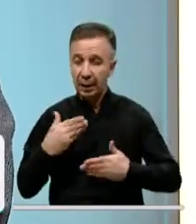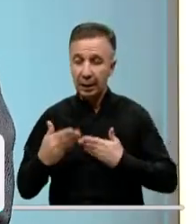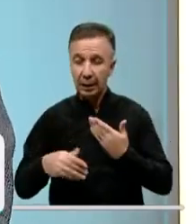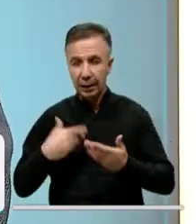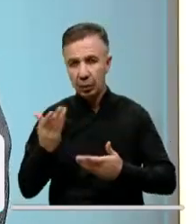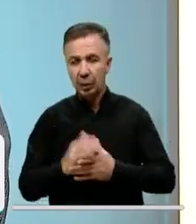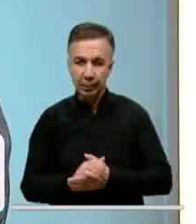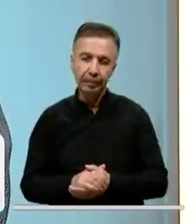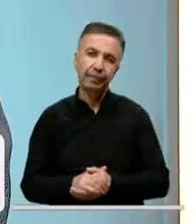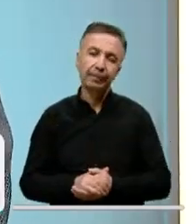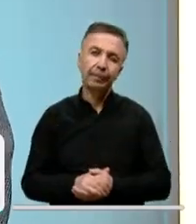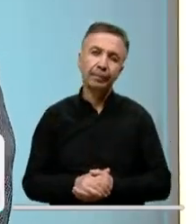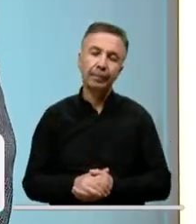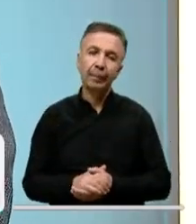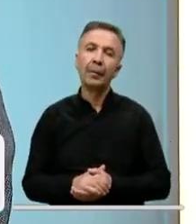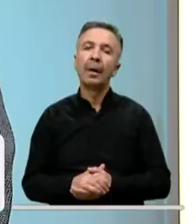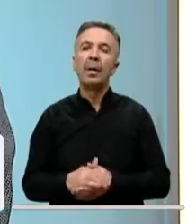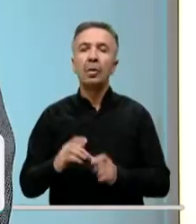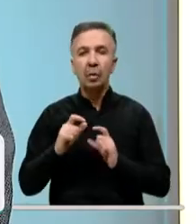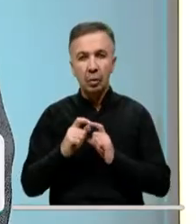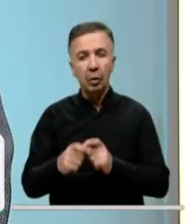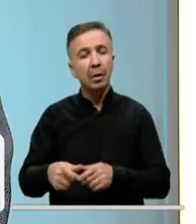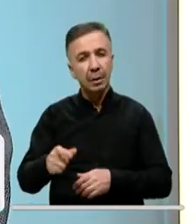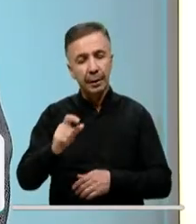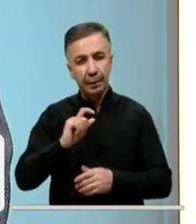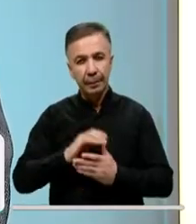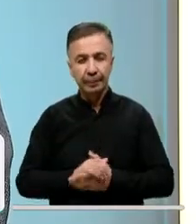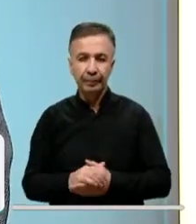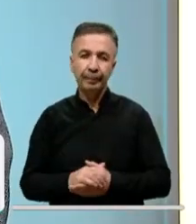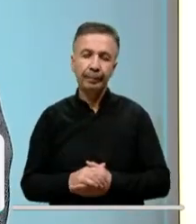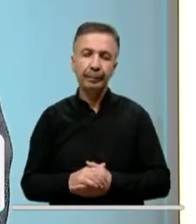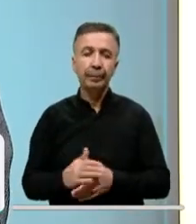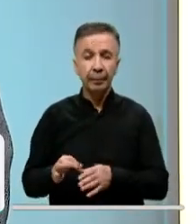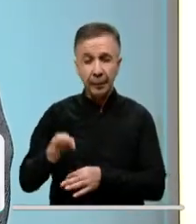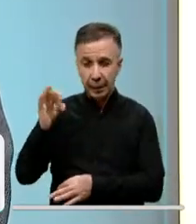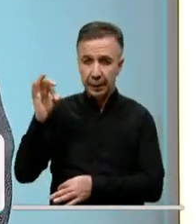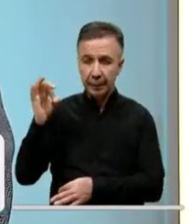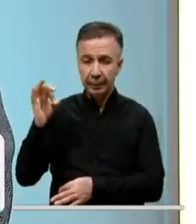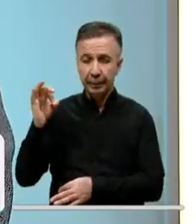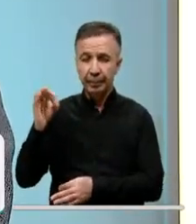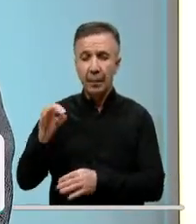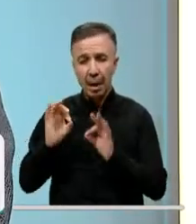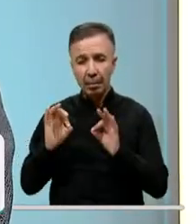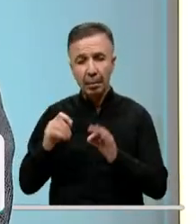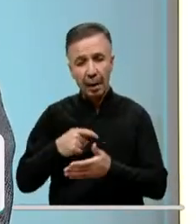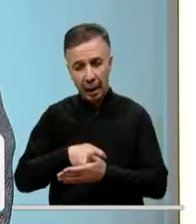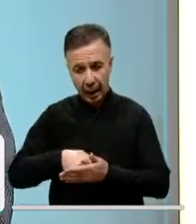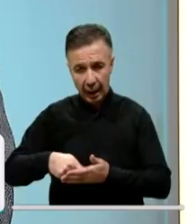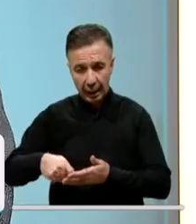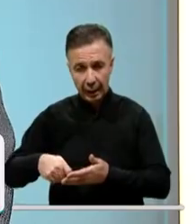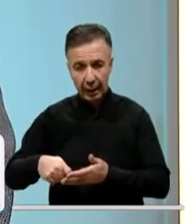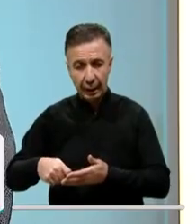sonra sorunun cevabına gelirsek kişi her ay almış